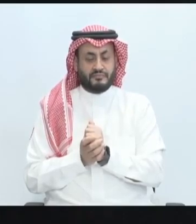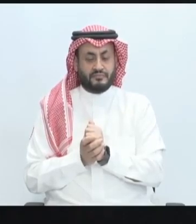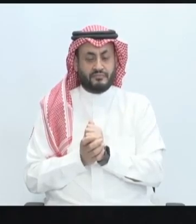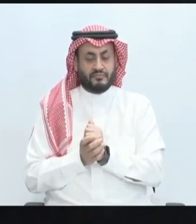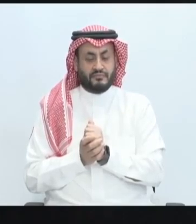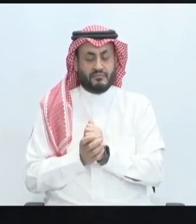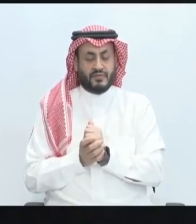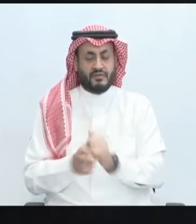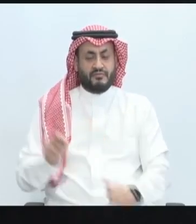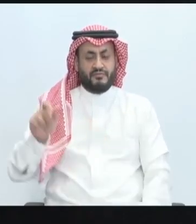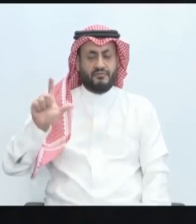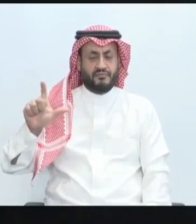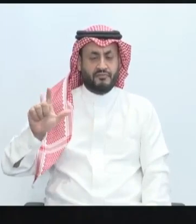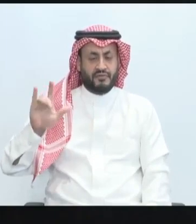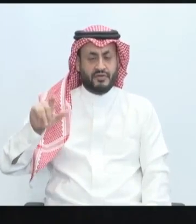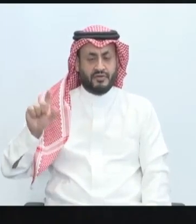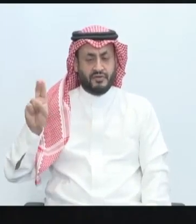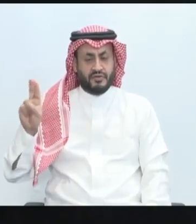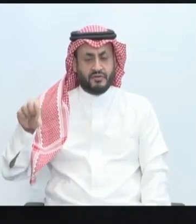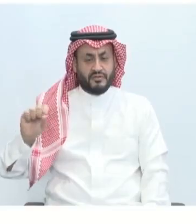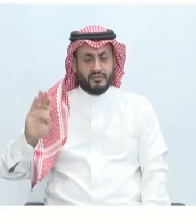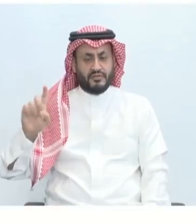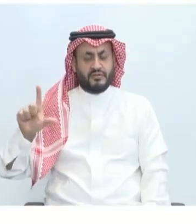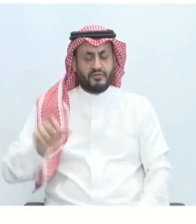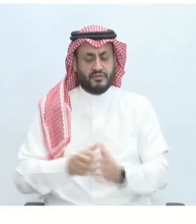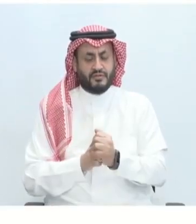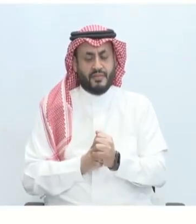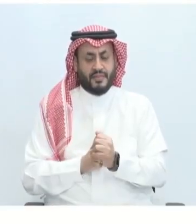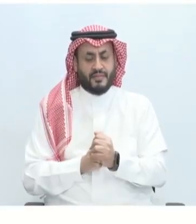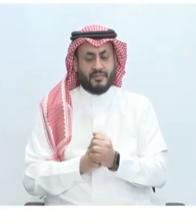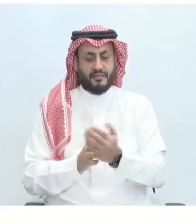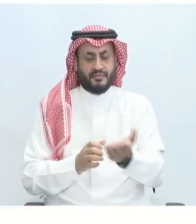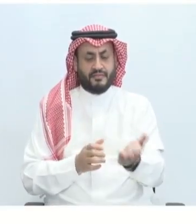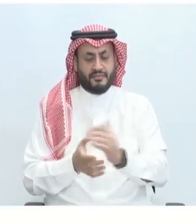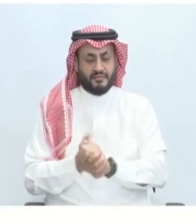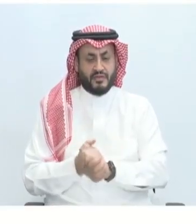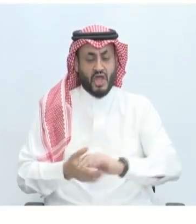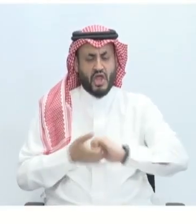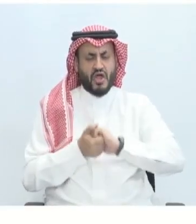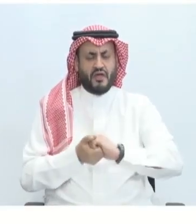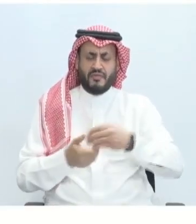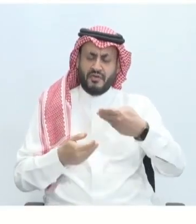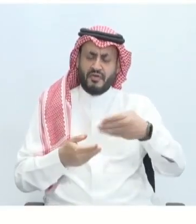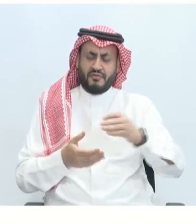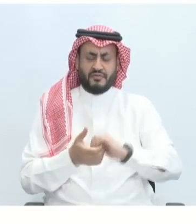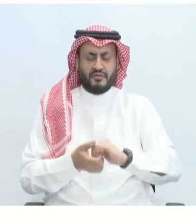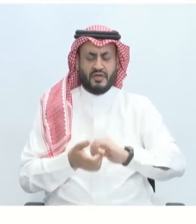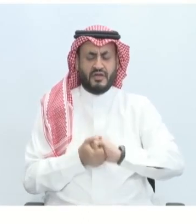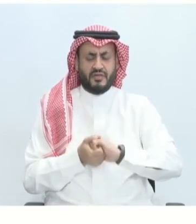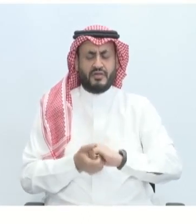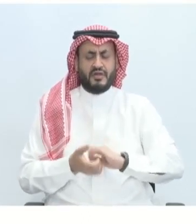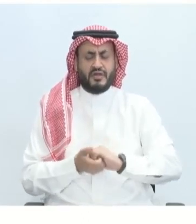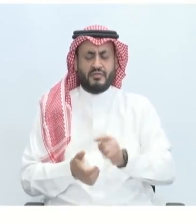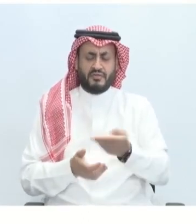ما معنى كلمه فليتوكل احسنتم فليتوكل اي يعتمد ويفوض يتو اي